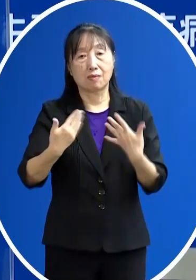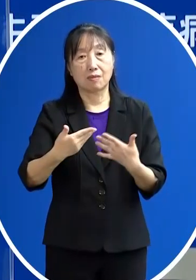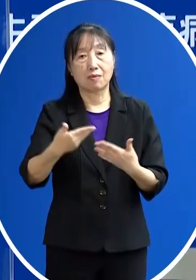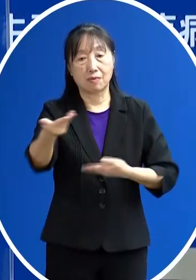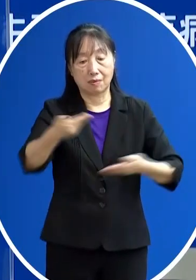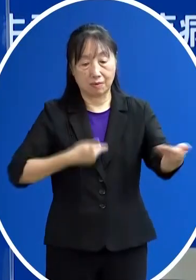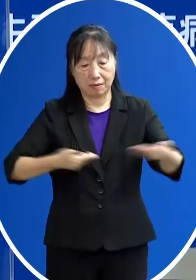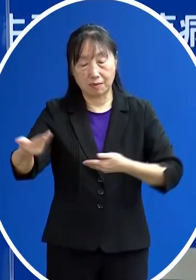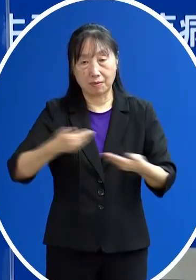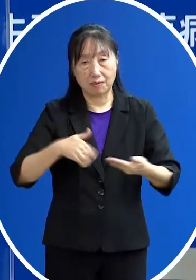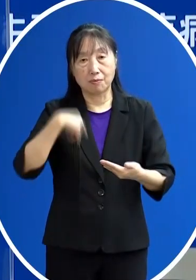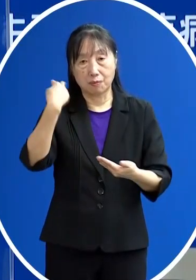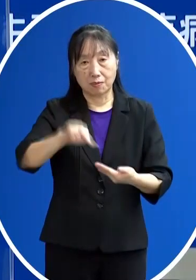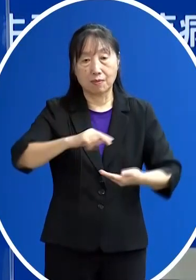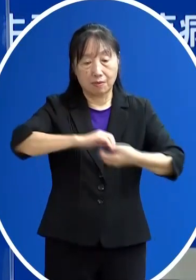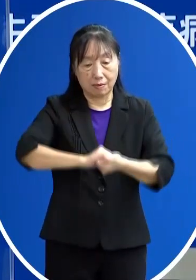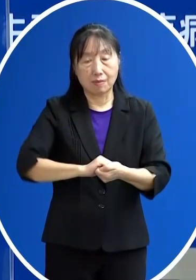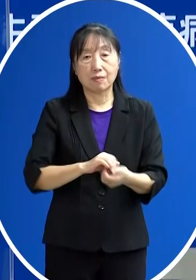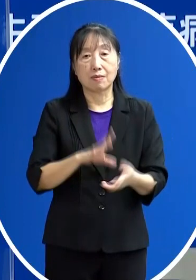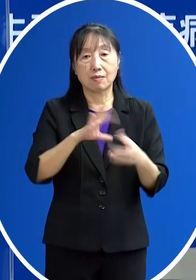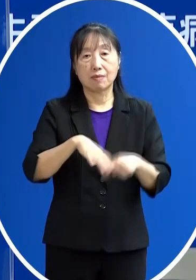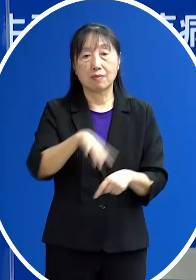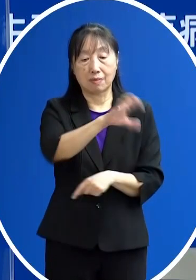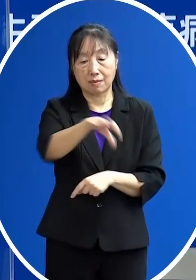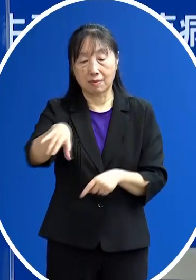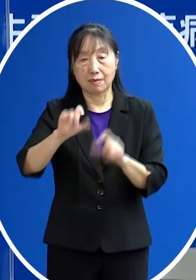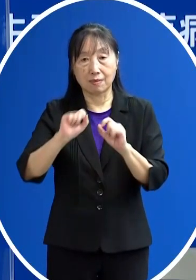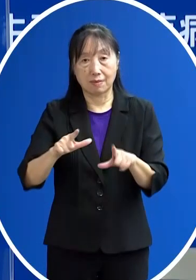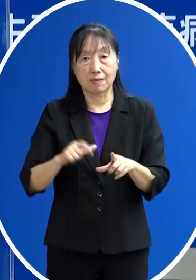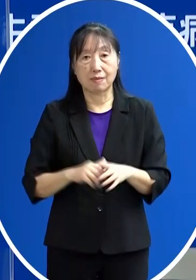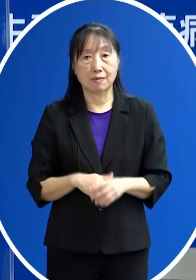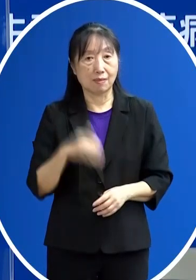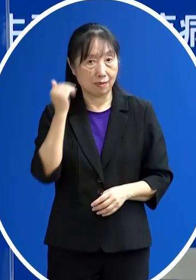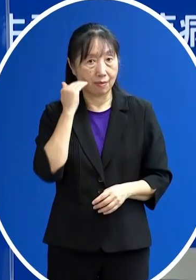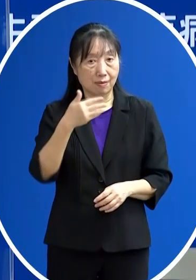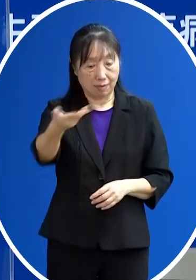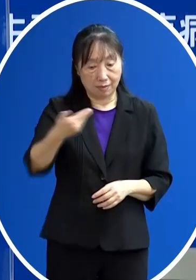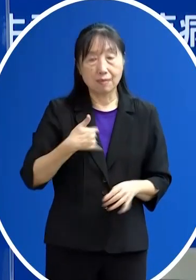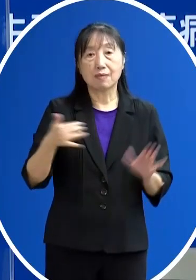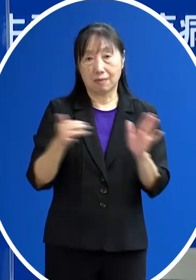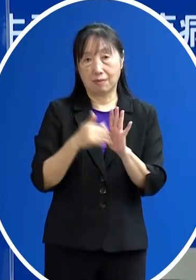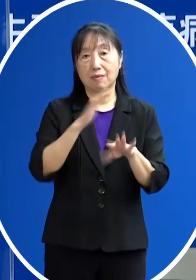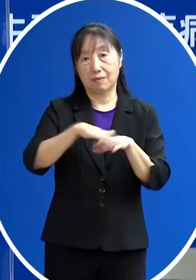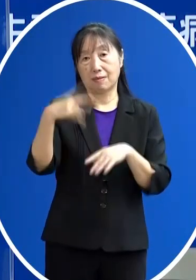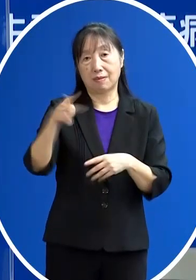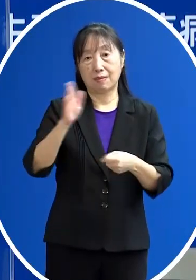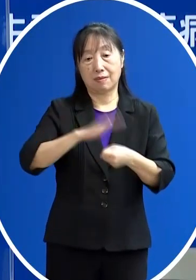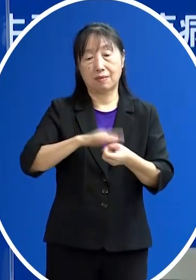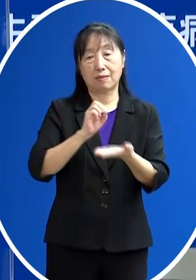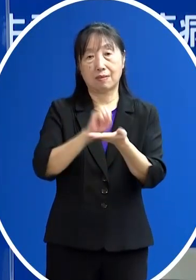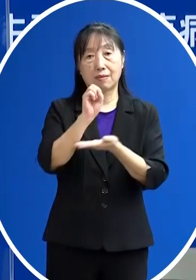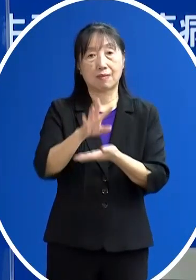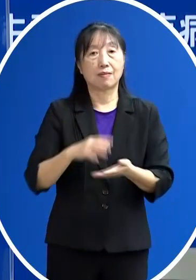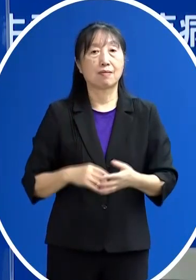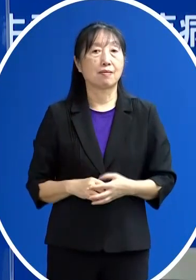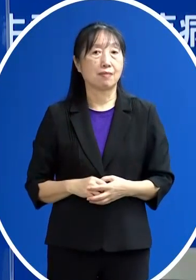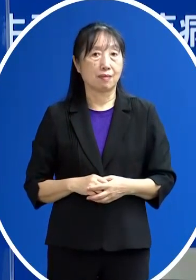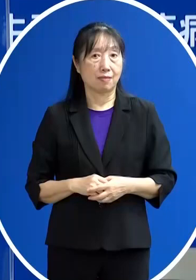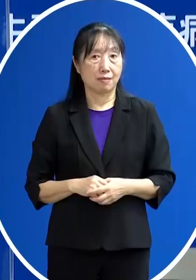为在不同的地方，所以有些会比较晚到，我们陆续如果出来都会跟各位说明。